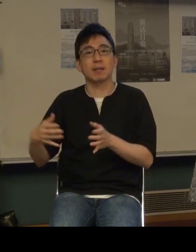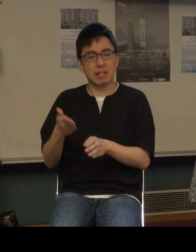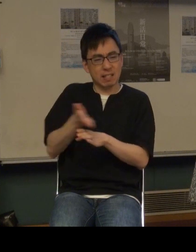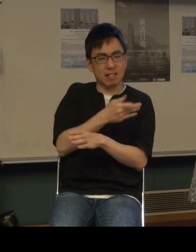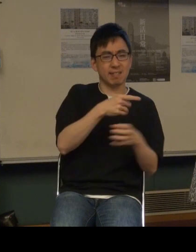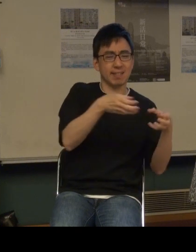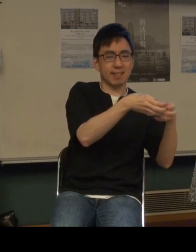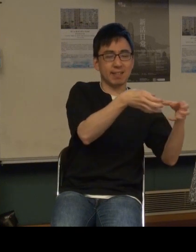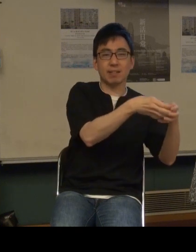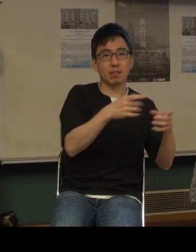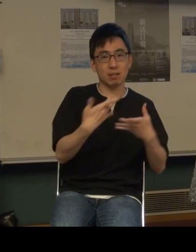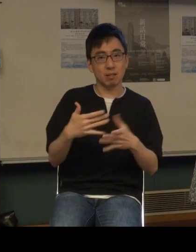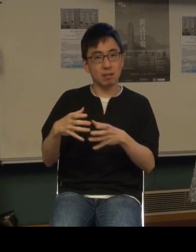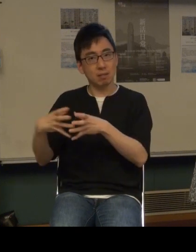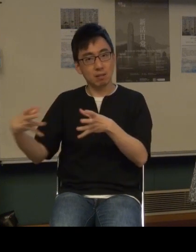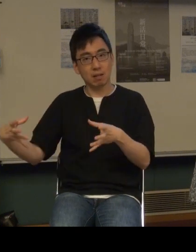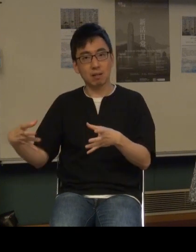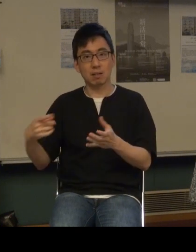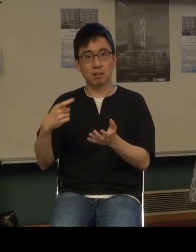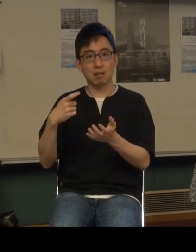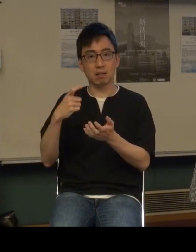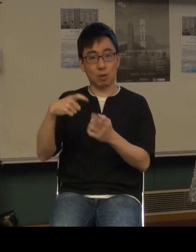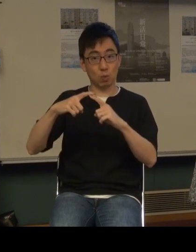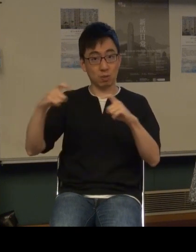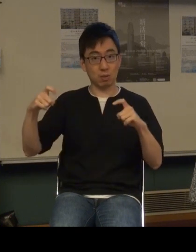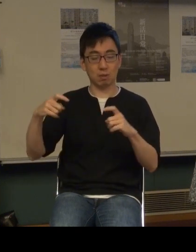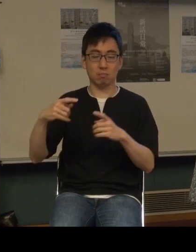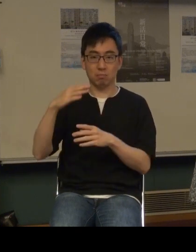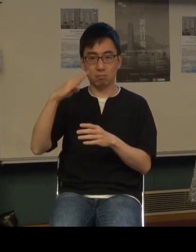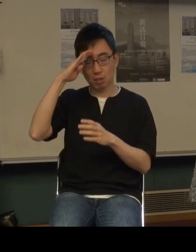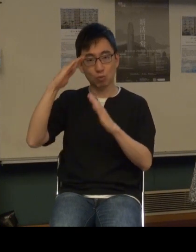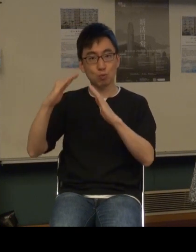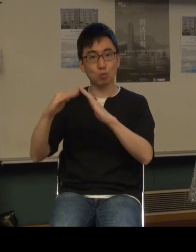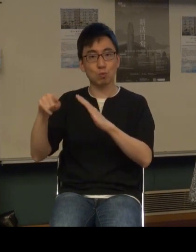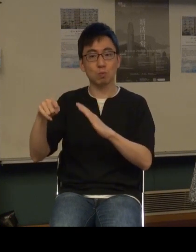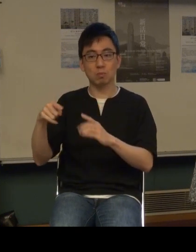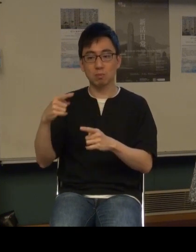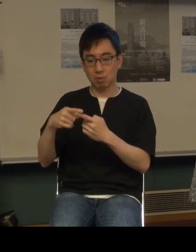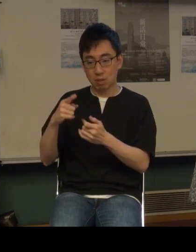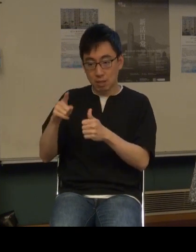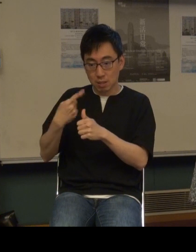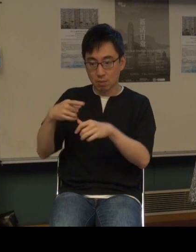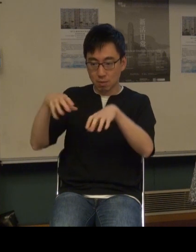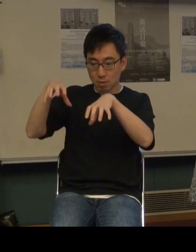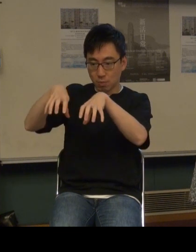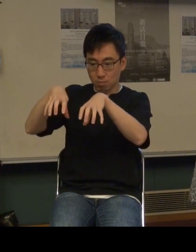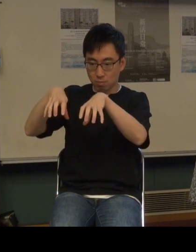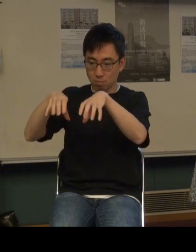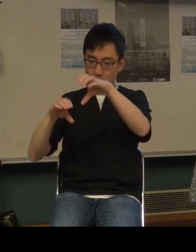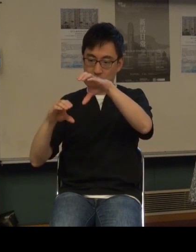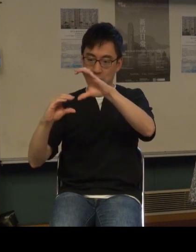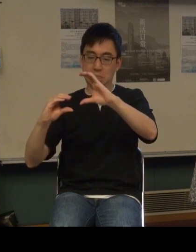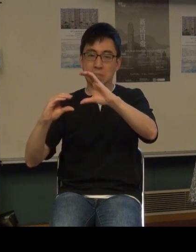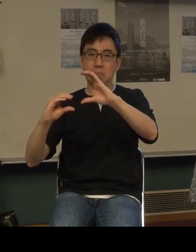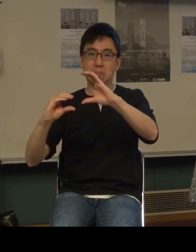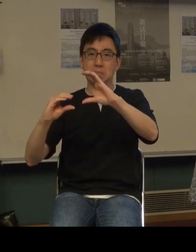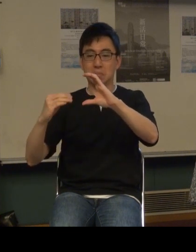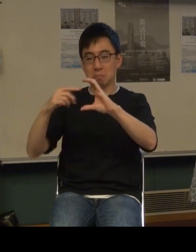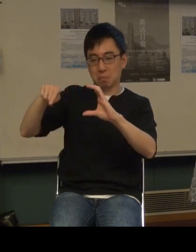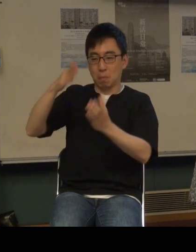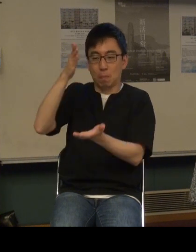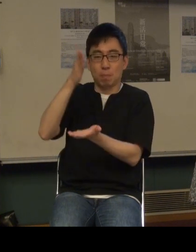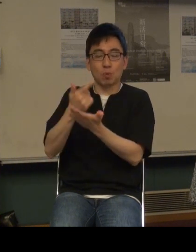大座的建築物就是九龍城警署。它的設計就是說它不單止是不對稱，還要是一高一低，一個高座一個低